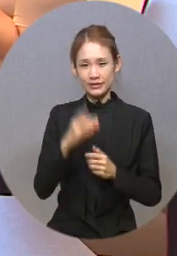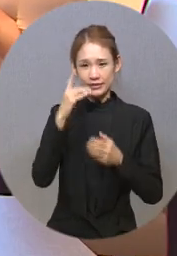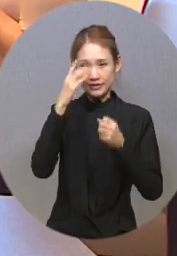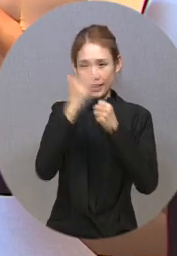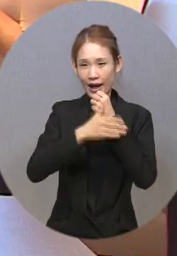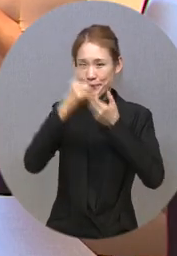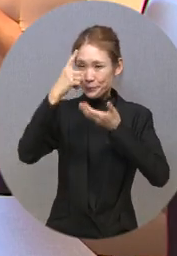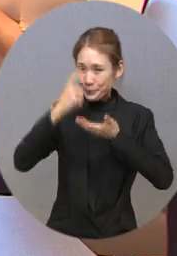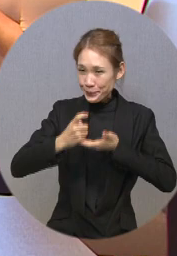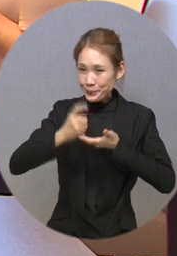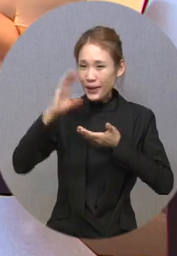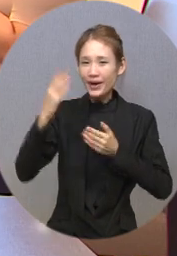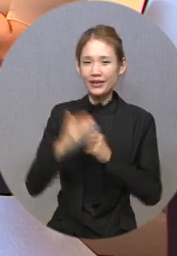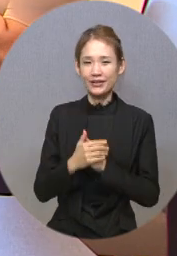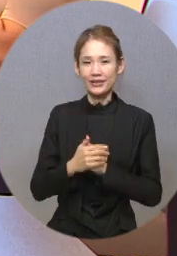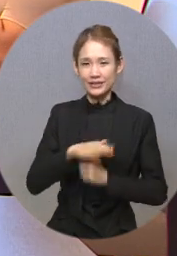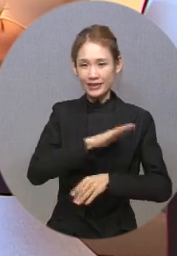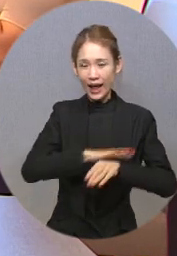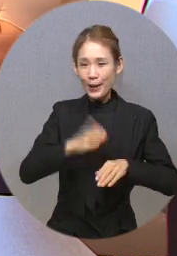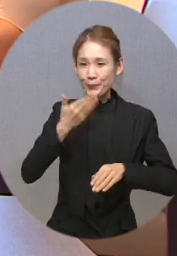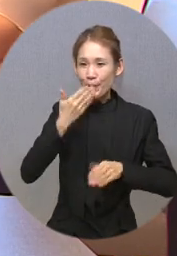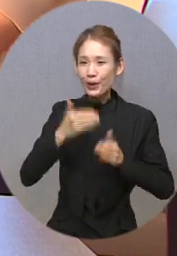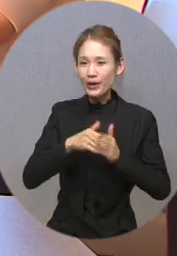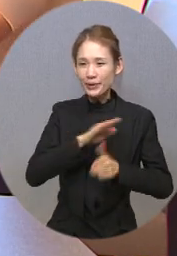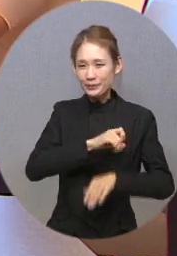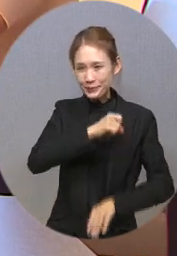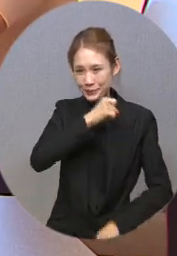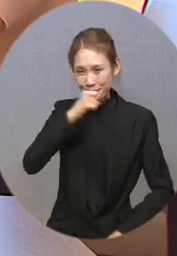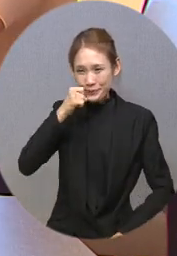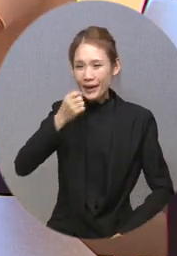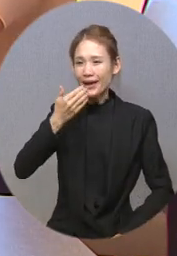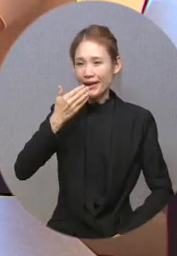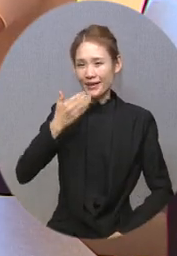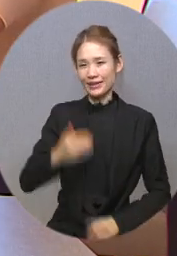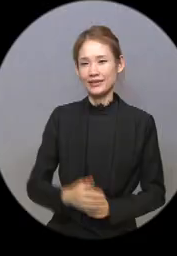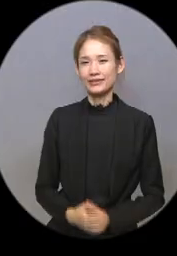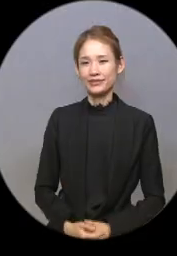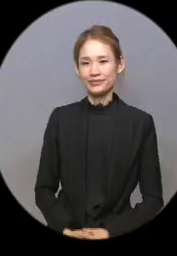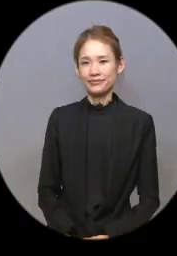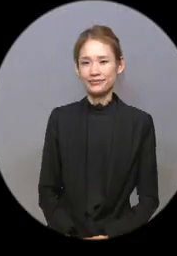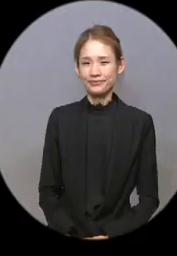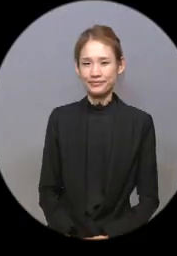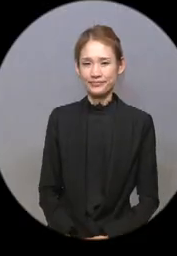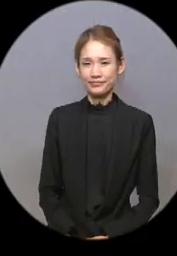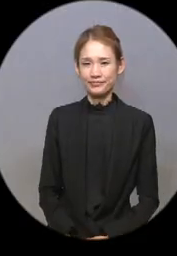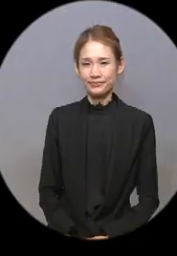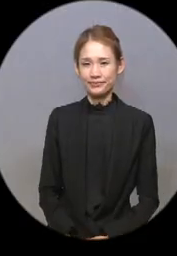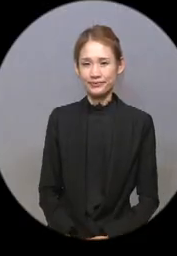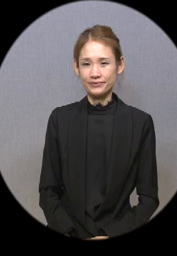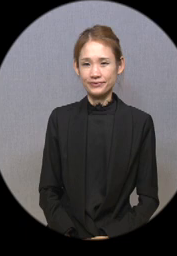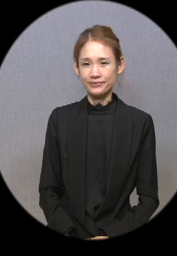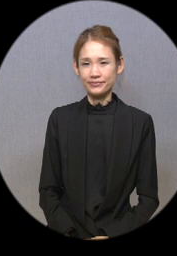응. 잘 먹겠습니다. 먹겠습니다. 맛있게 드세요. 맛있게 드세요. 네. 나는 고등어 나무를 먹을래.